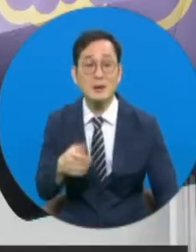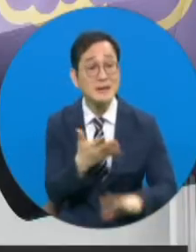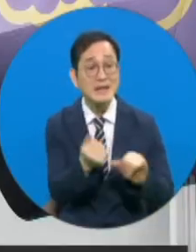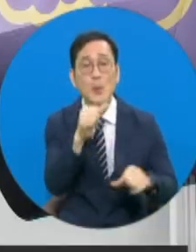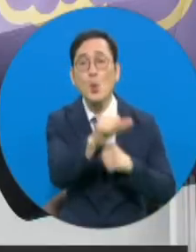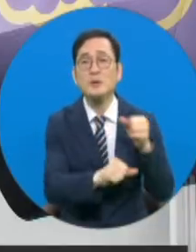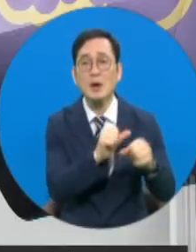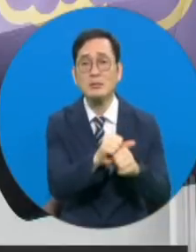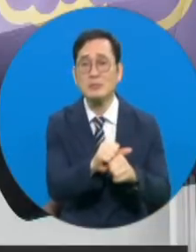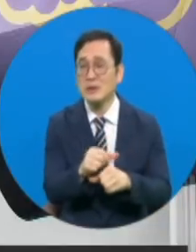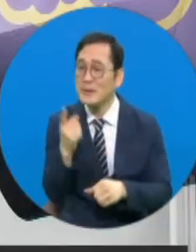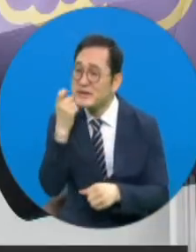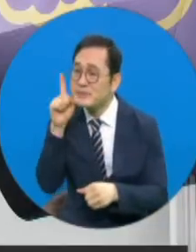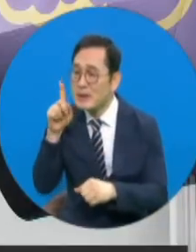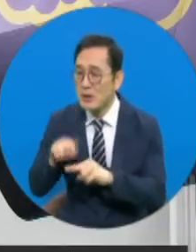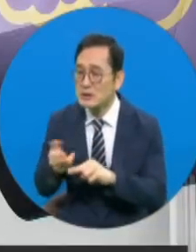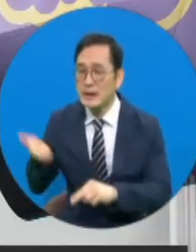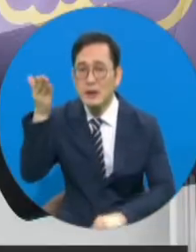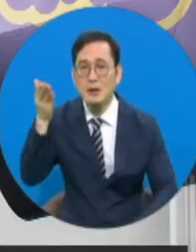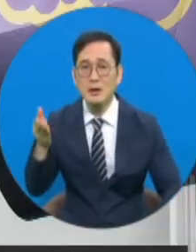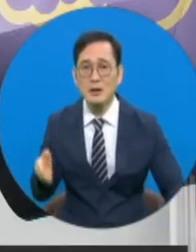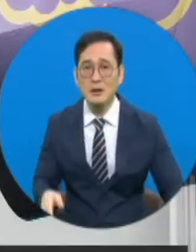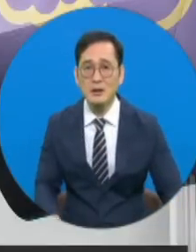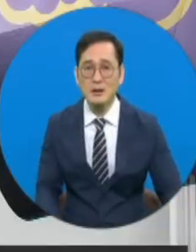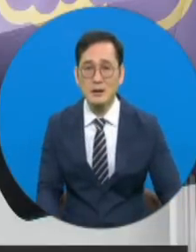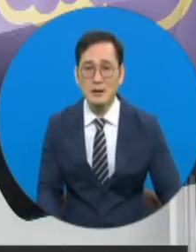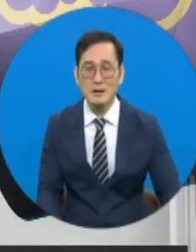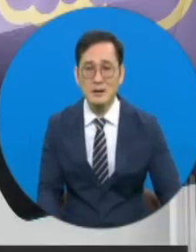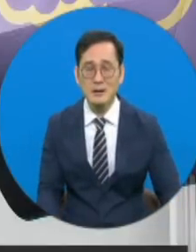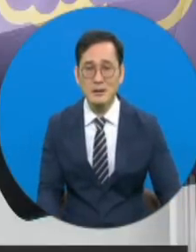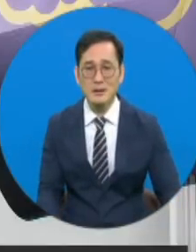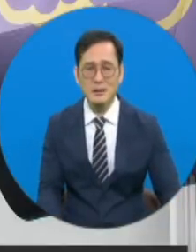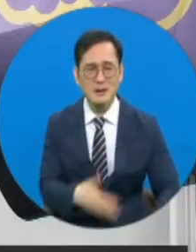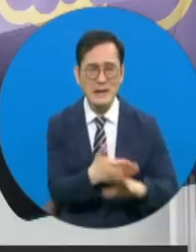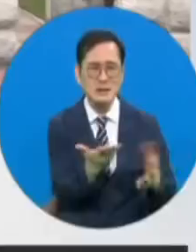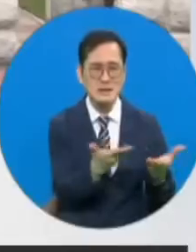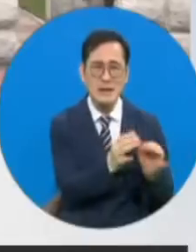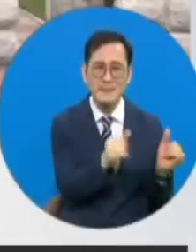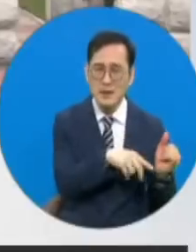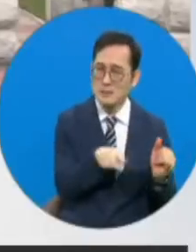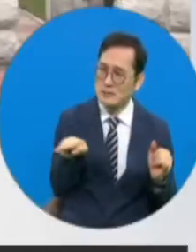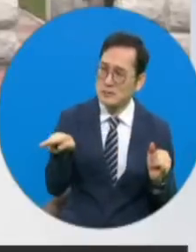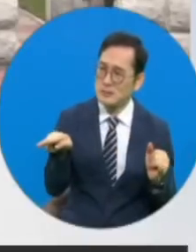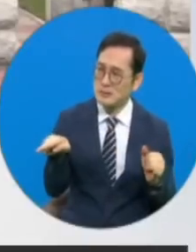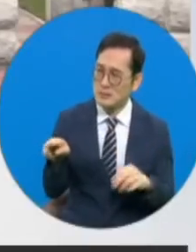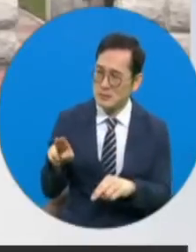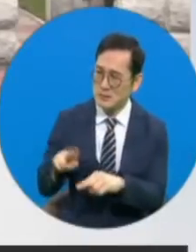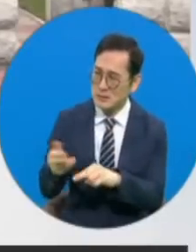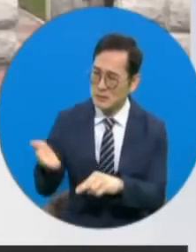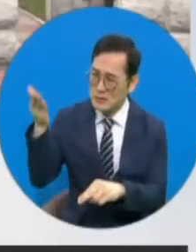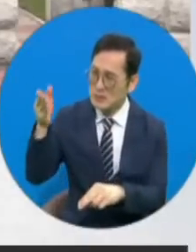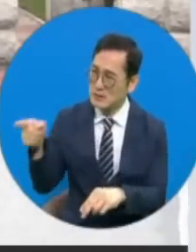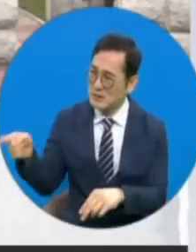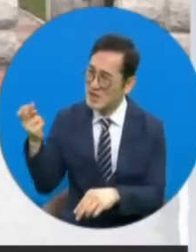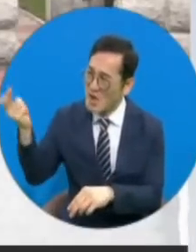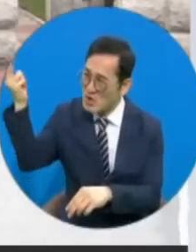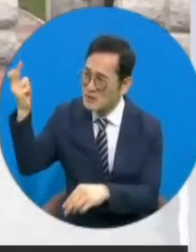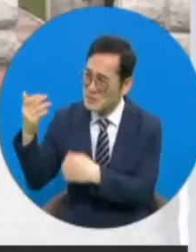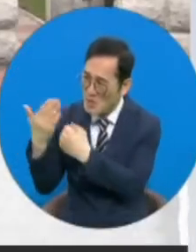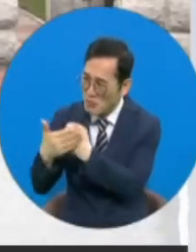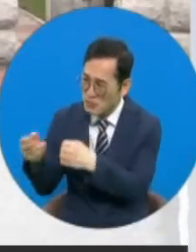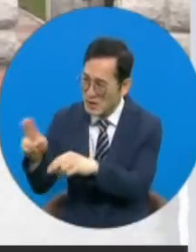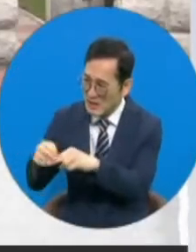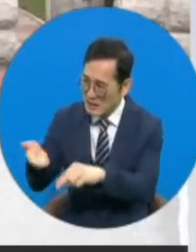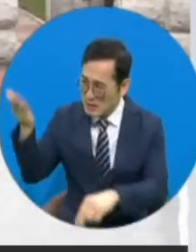걸린 걸 11개월만으로 승진했다는 거 아닙니까 그러면 저걸 보는 다른 직원들을 얼마나 허탈감을 느끼겠어요 아 나는 형님도 없고